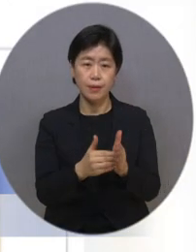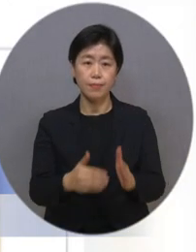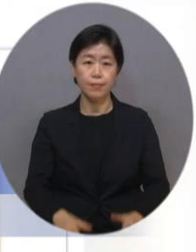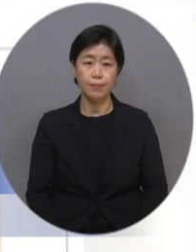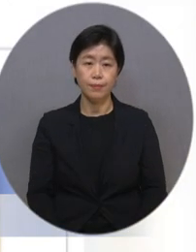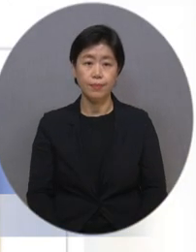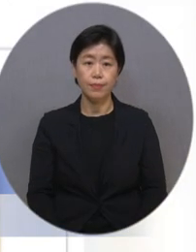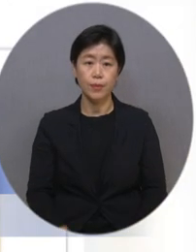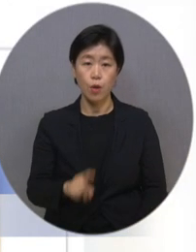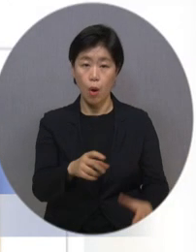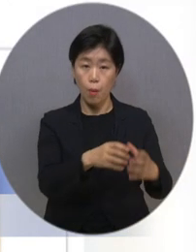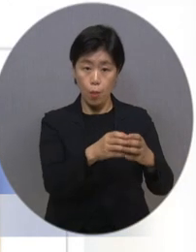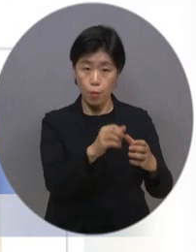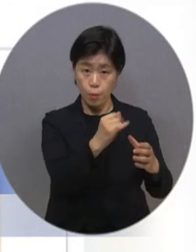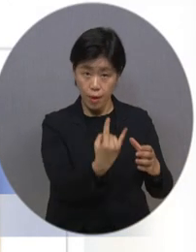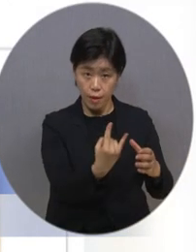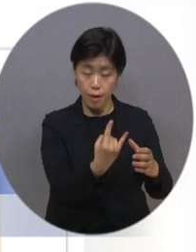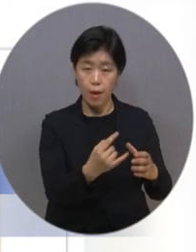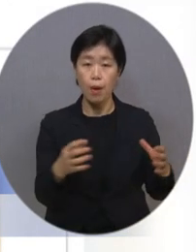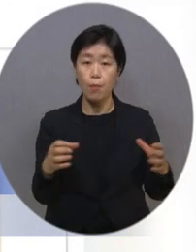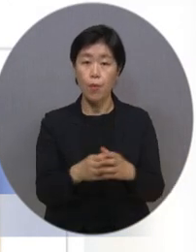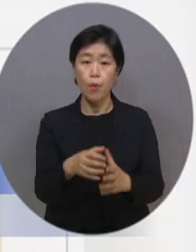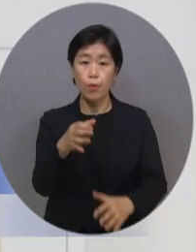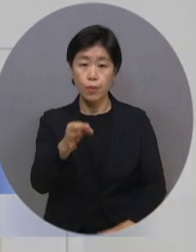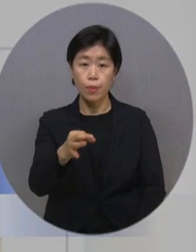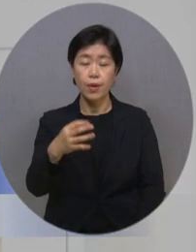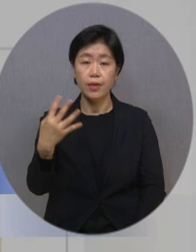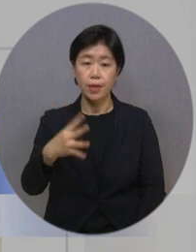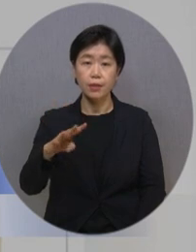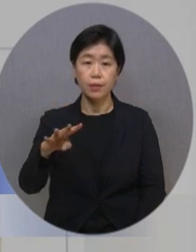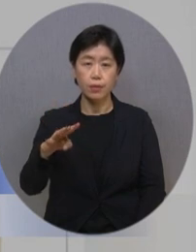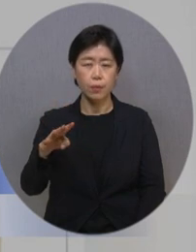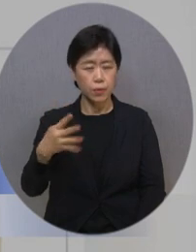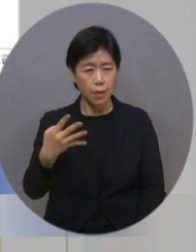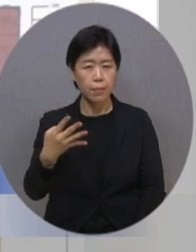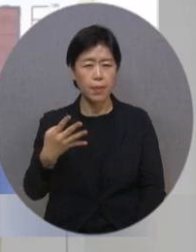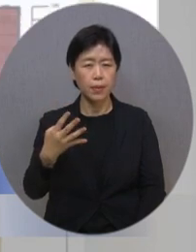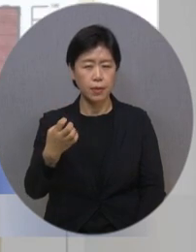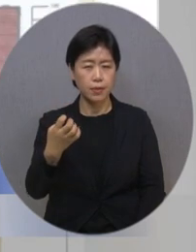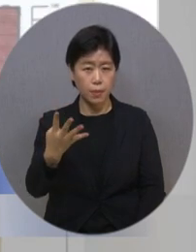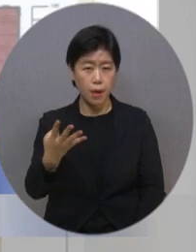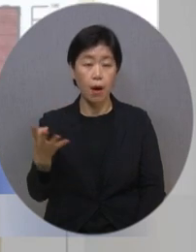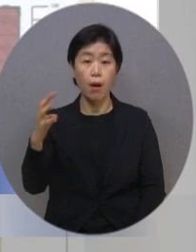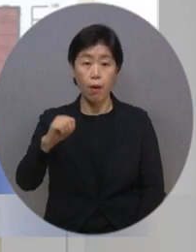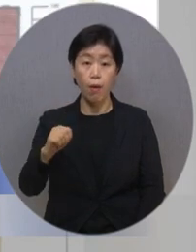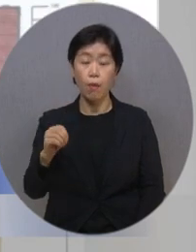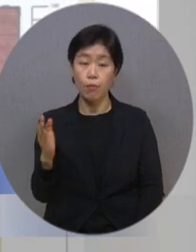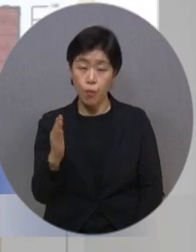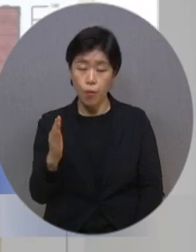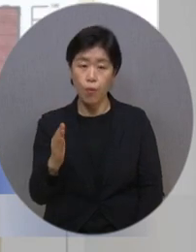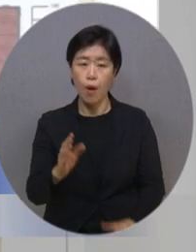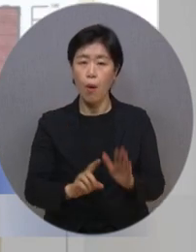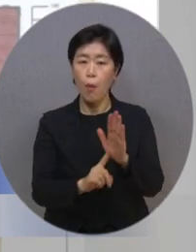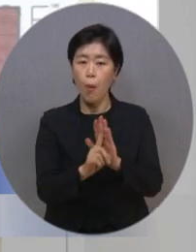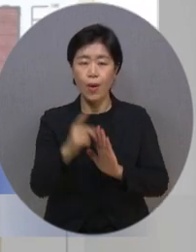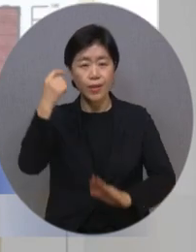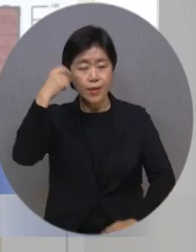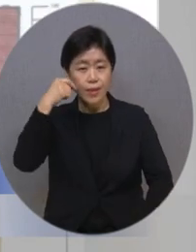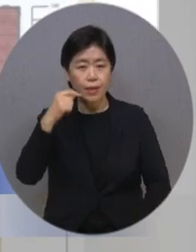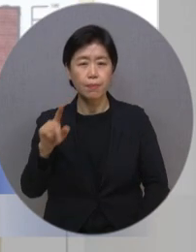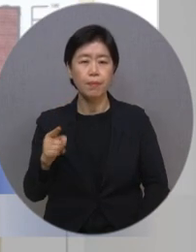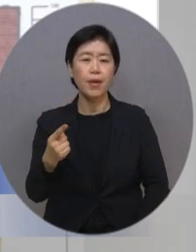사회복지공동모금에는 모금액 4440억원 사랑의 온도탑 나눔 온도 110도로 모금액은